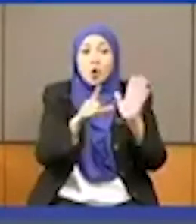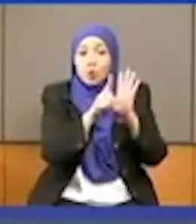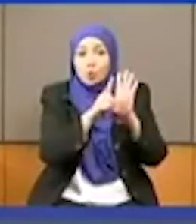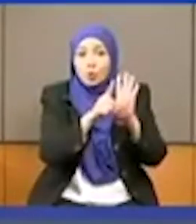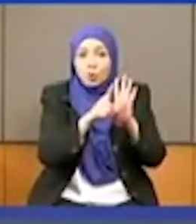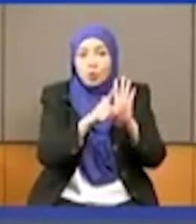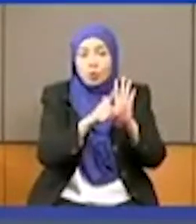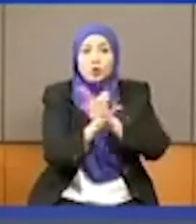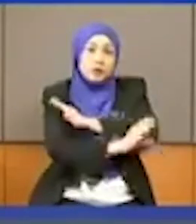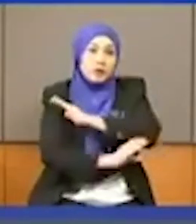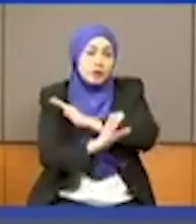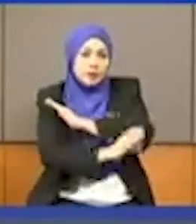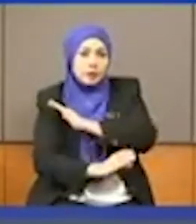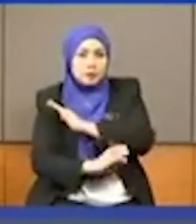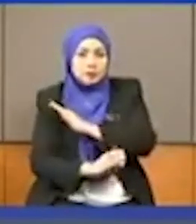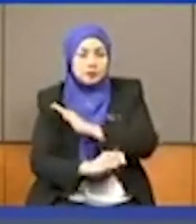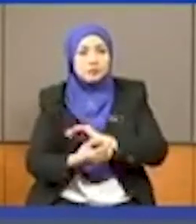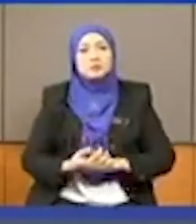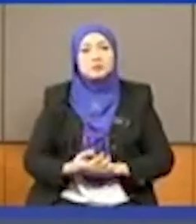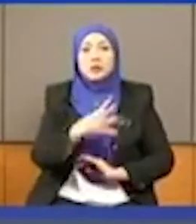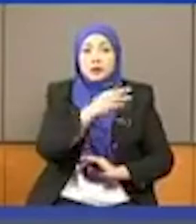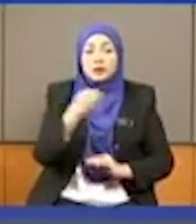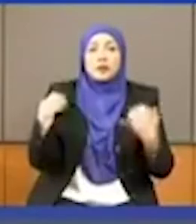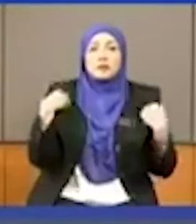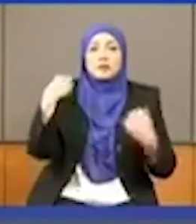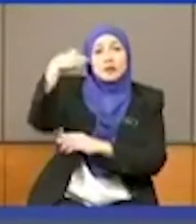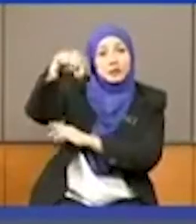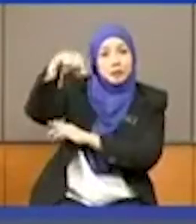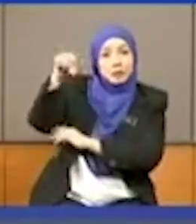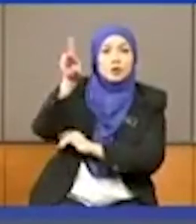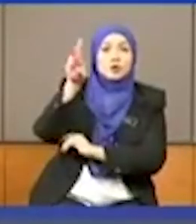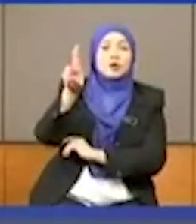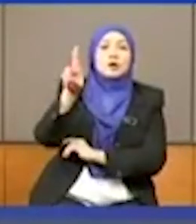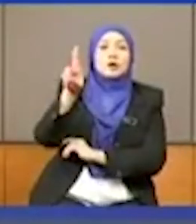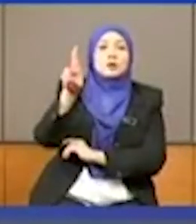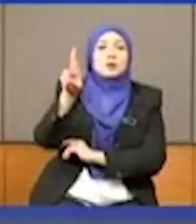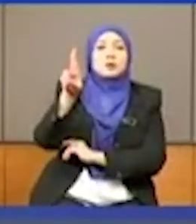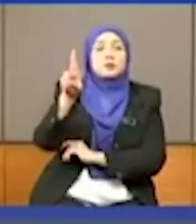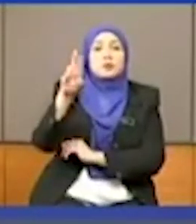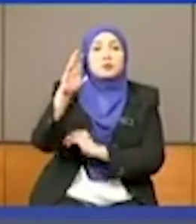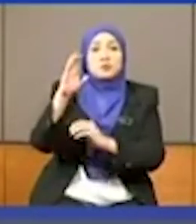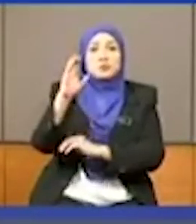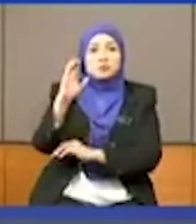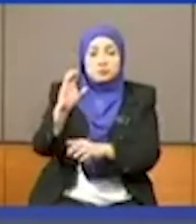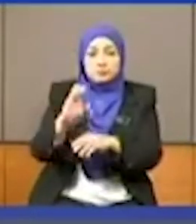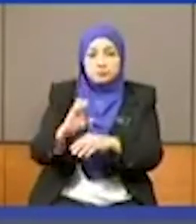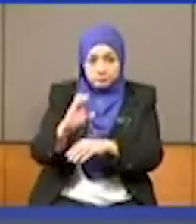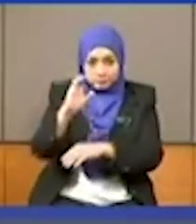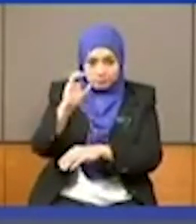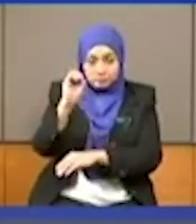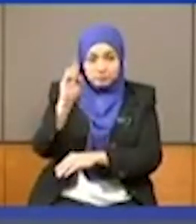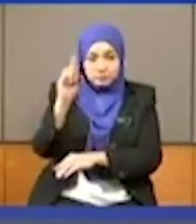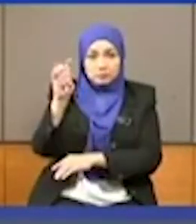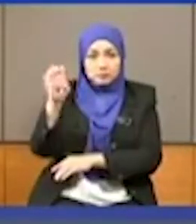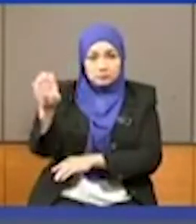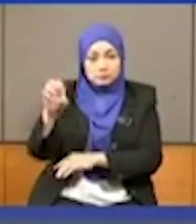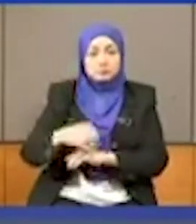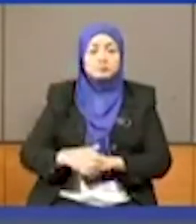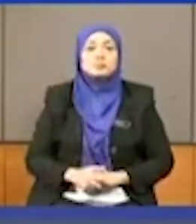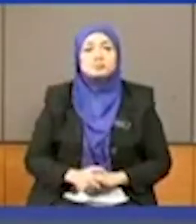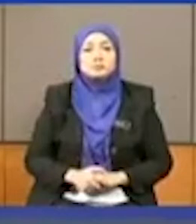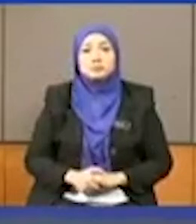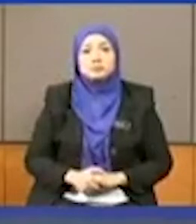QR Code untuk memudahkan rujukan strusnya mulai 10juli 2021 segel